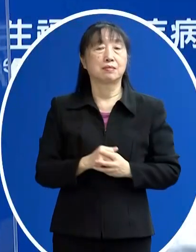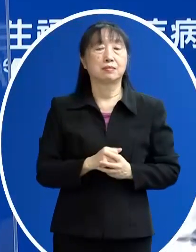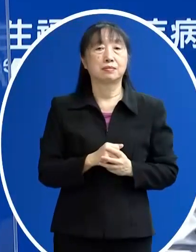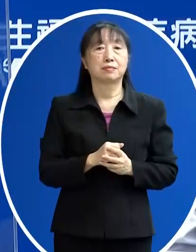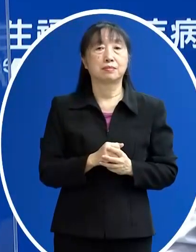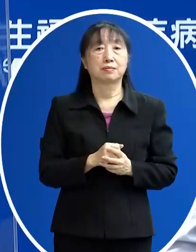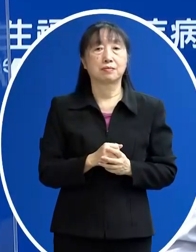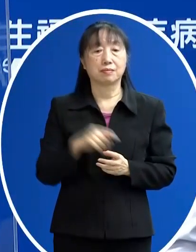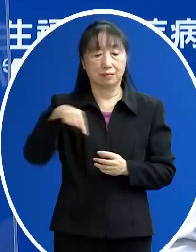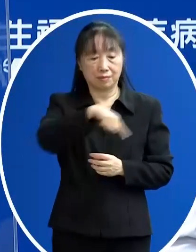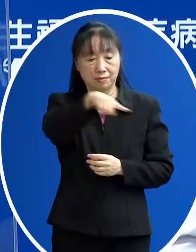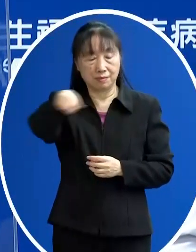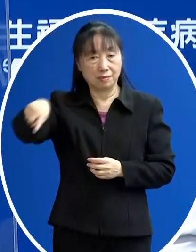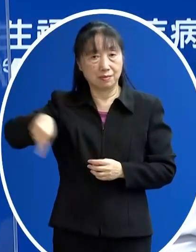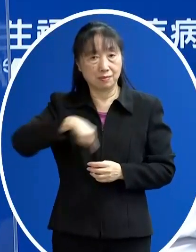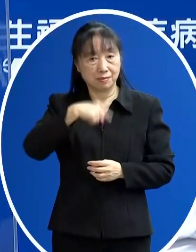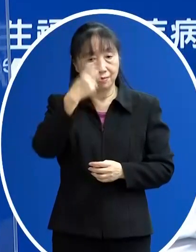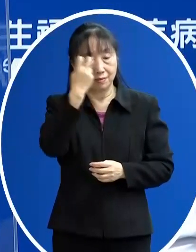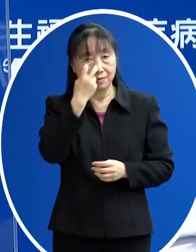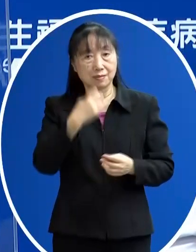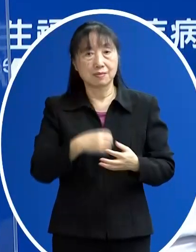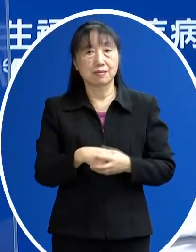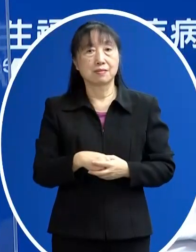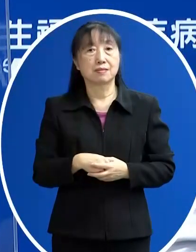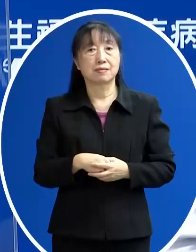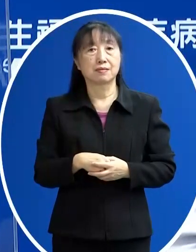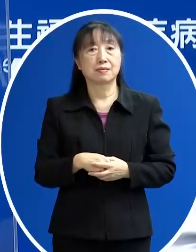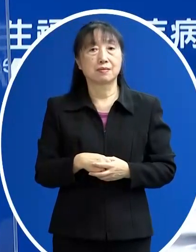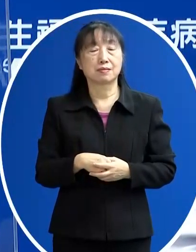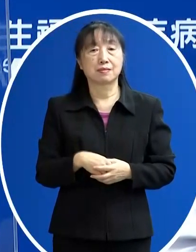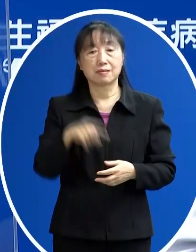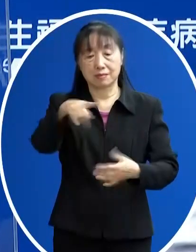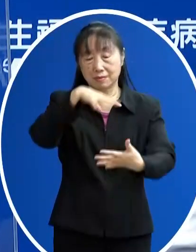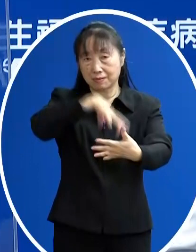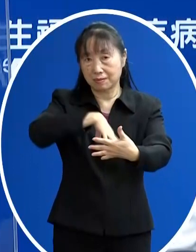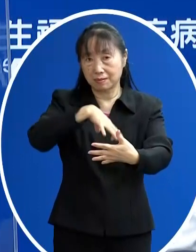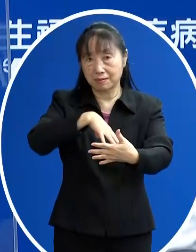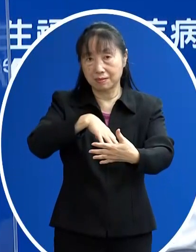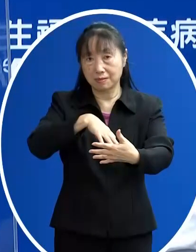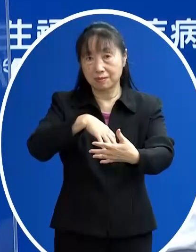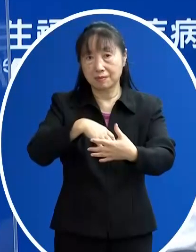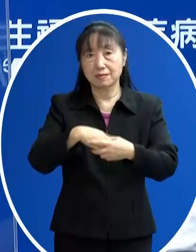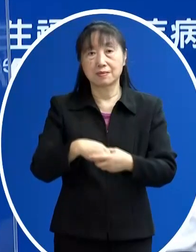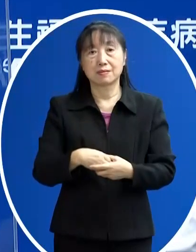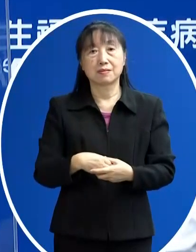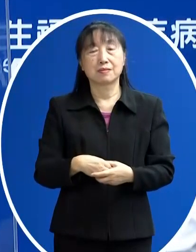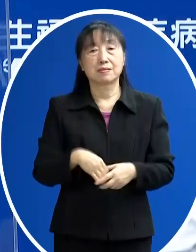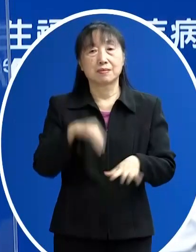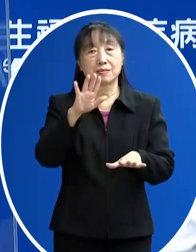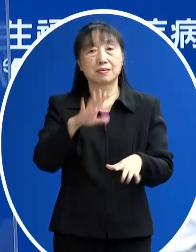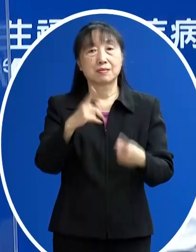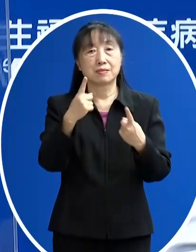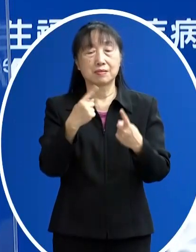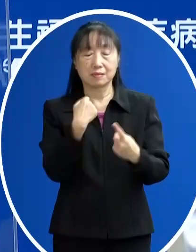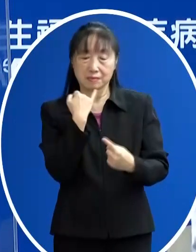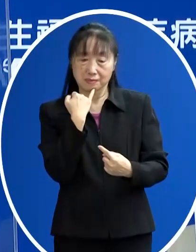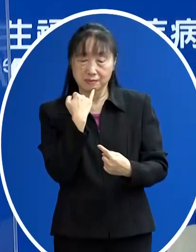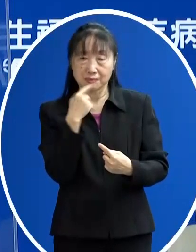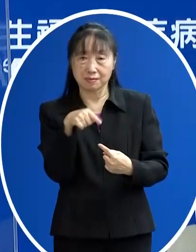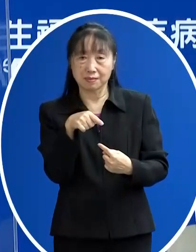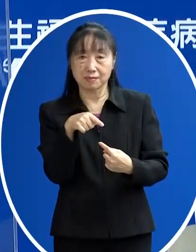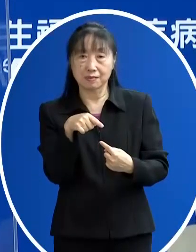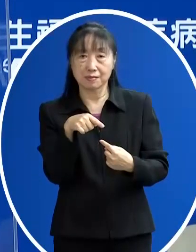好，那整体来看哈，大概整体在由这里面有比较，在今天比较有意义的是，也看